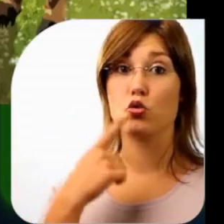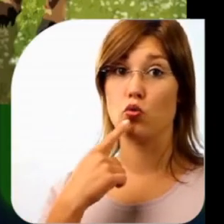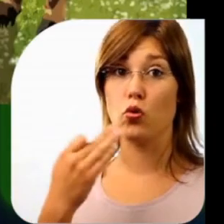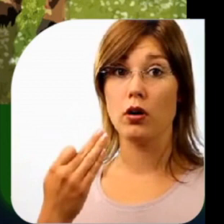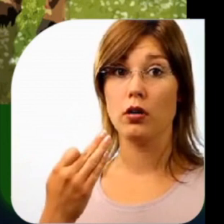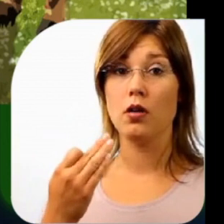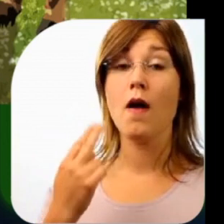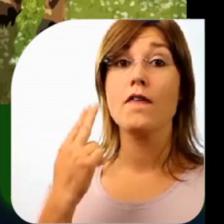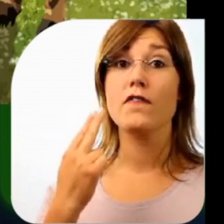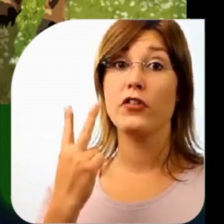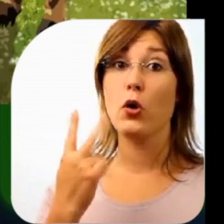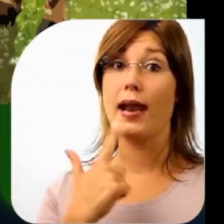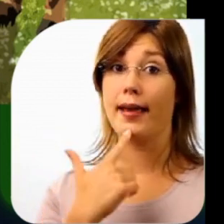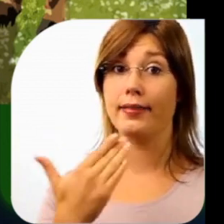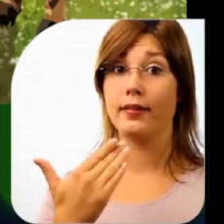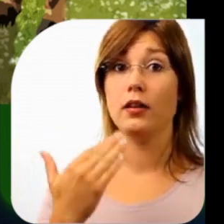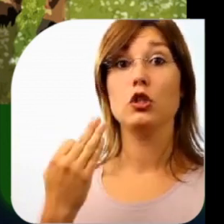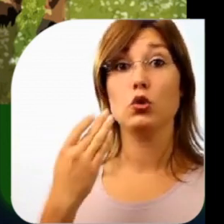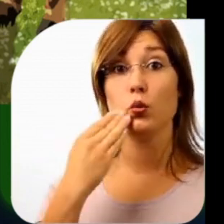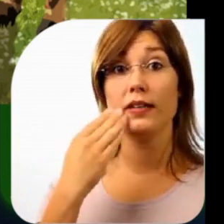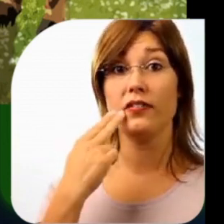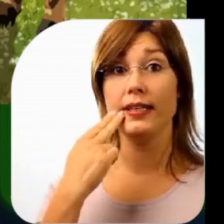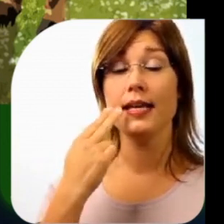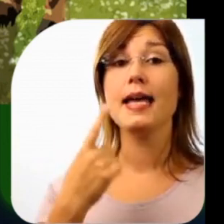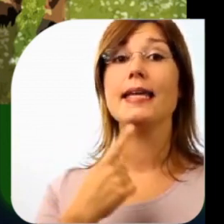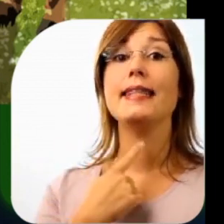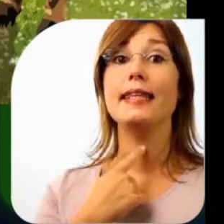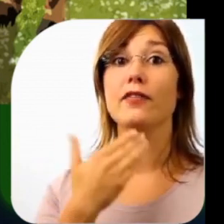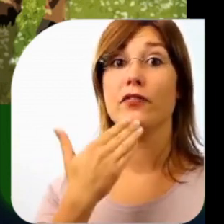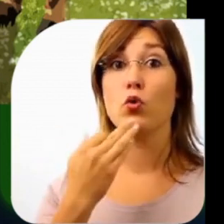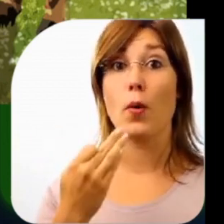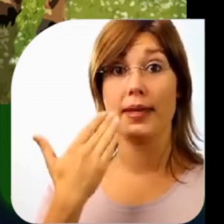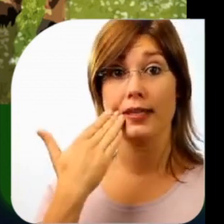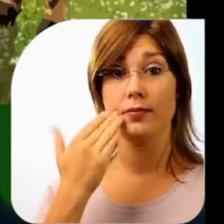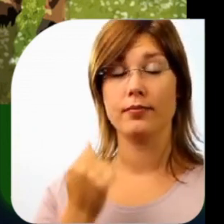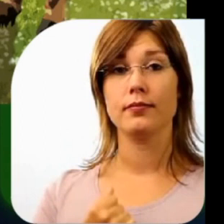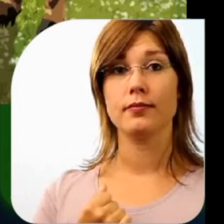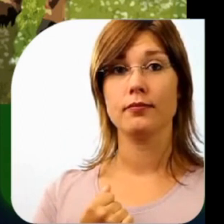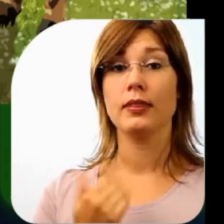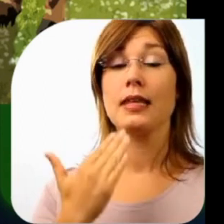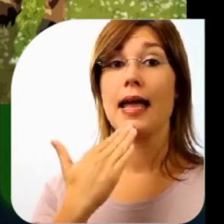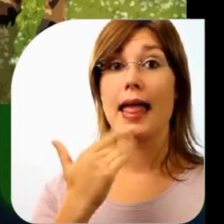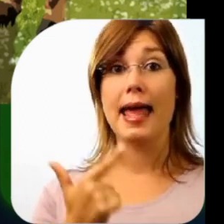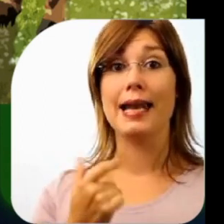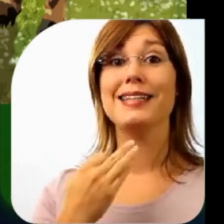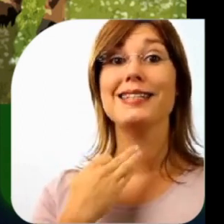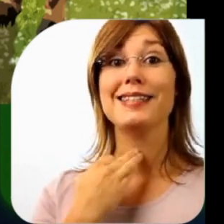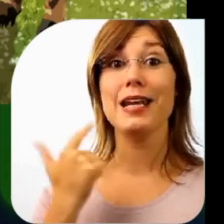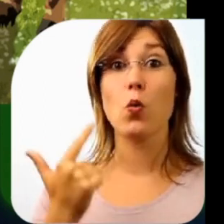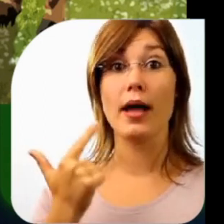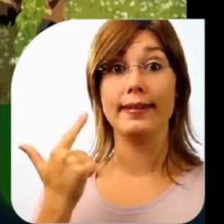Un jour, Violette suivit des fourmis.